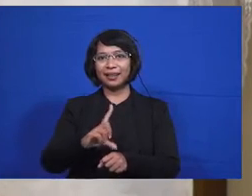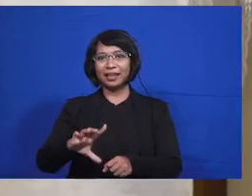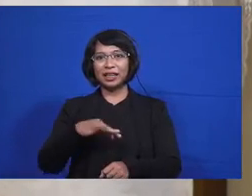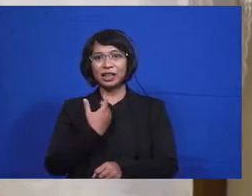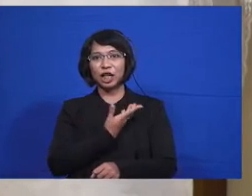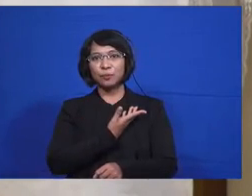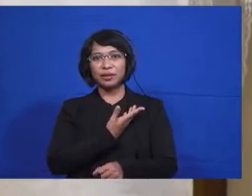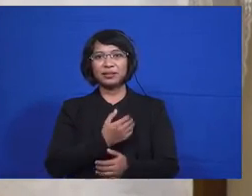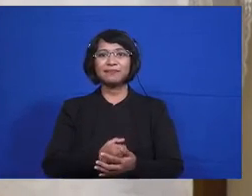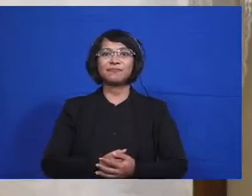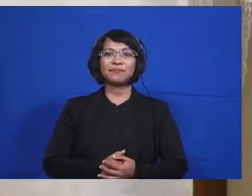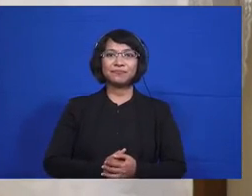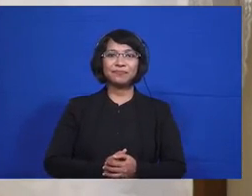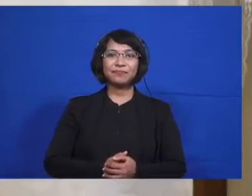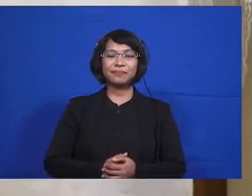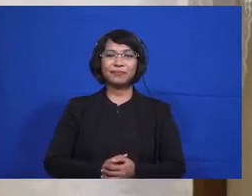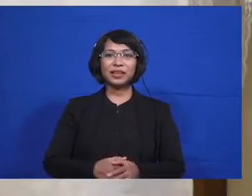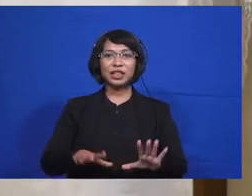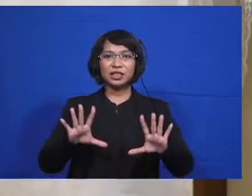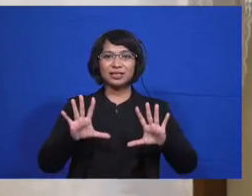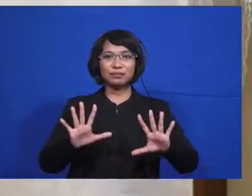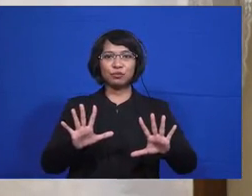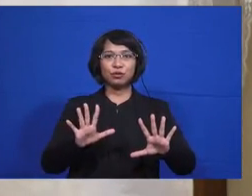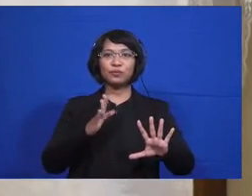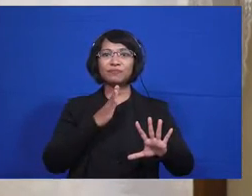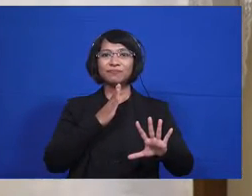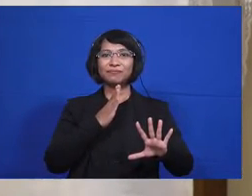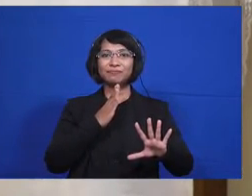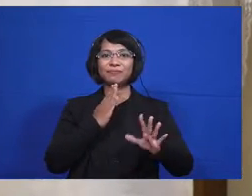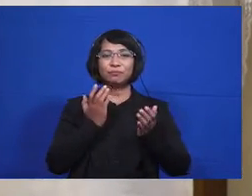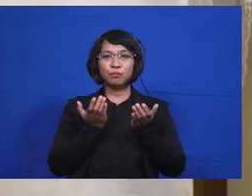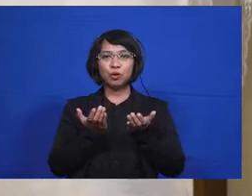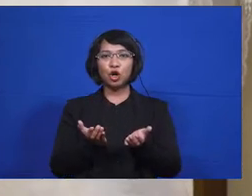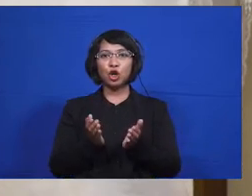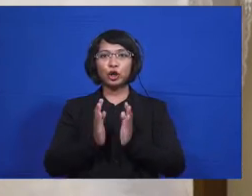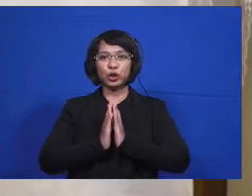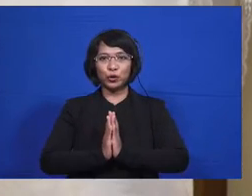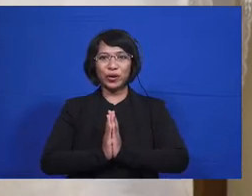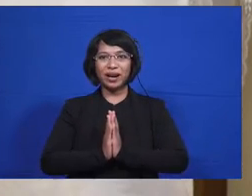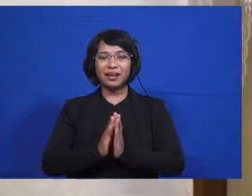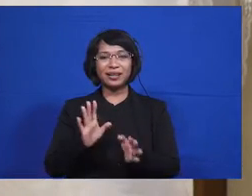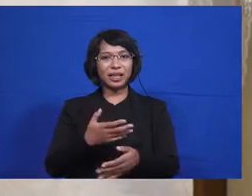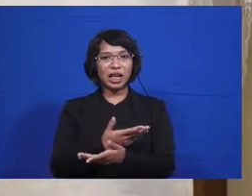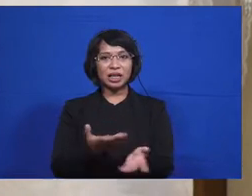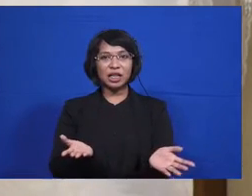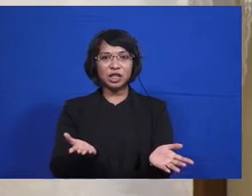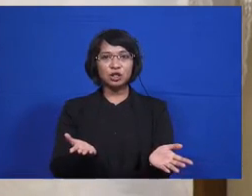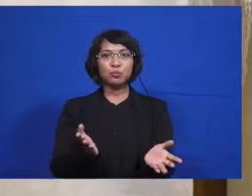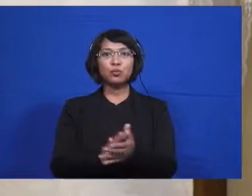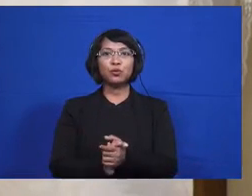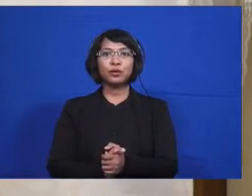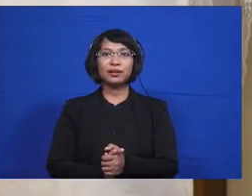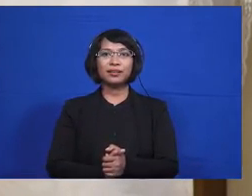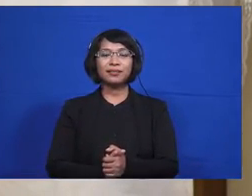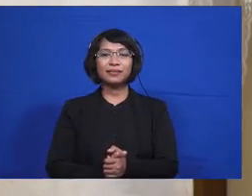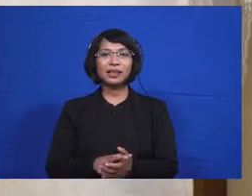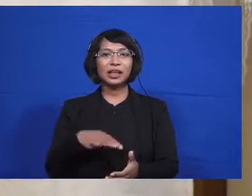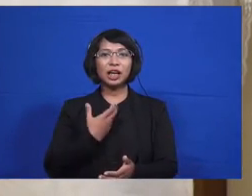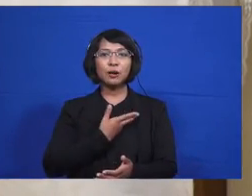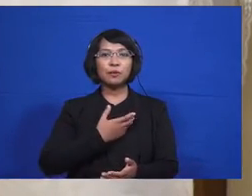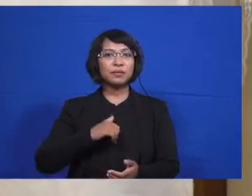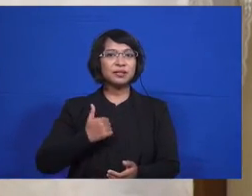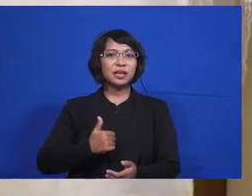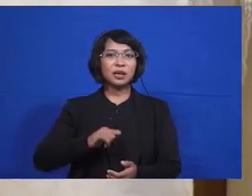selanjutnya. Terakhir, kami mohon doa dari panjenengan semua supaya kami bisa